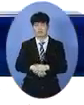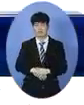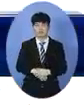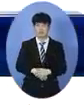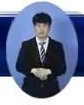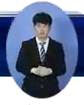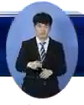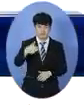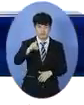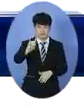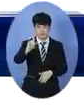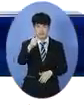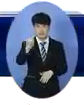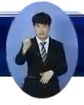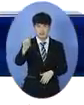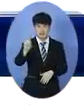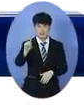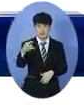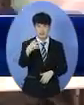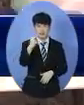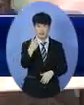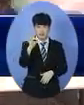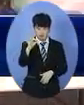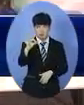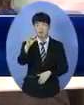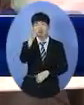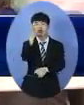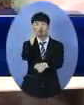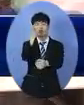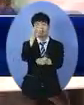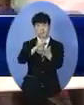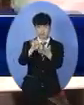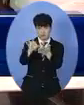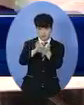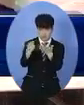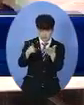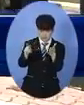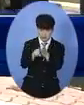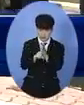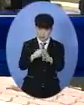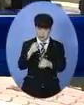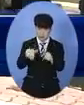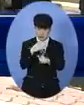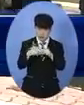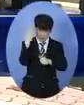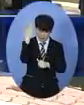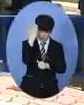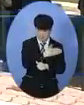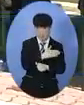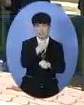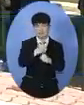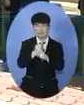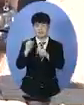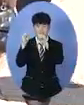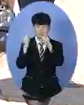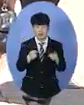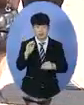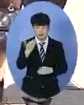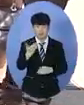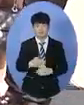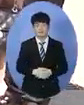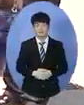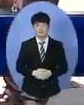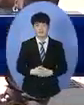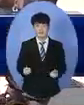시민들을 대상으로 재활용품을 수집하고 이를 판매해 환경운동을 몸소 실천하는 기회를 마련했습니다.